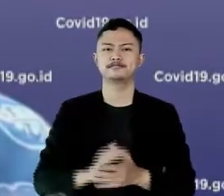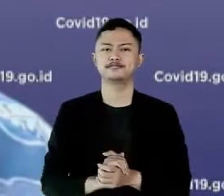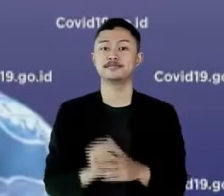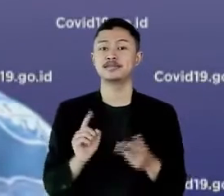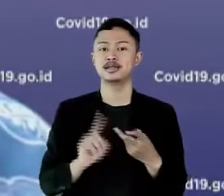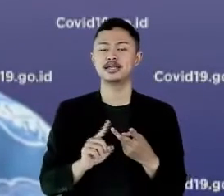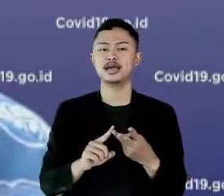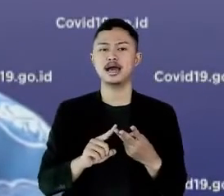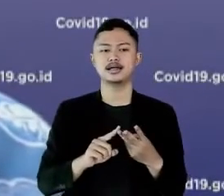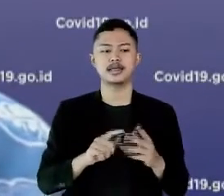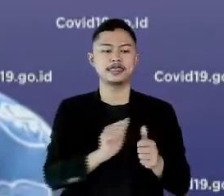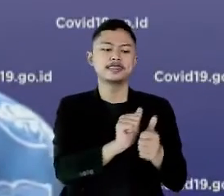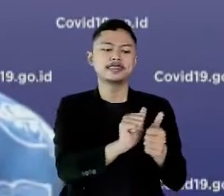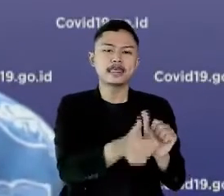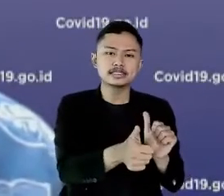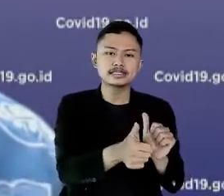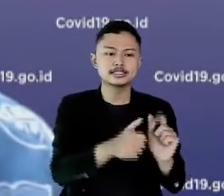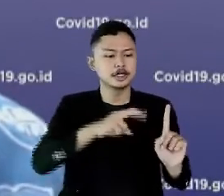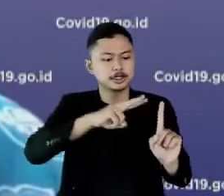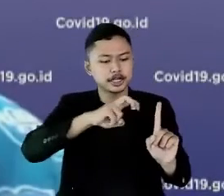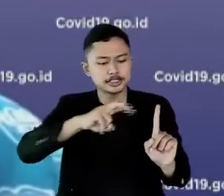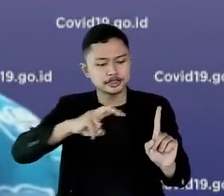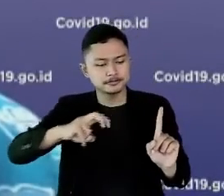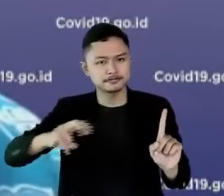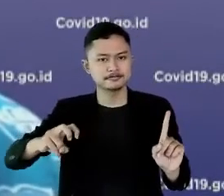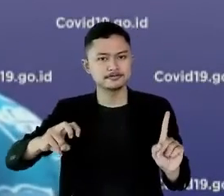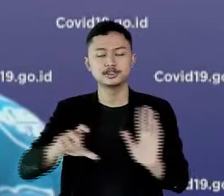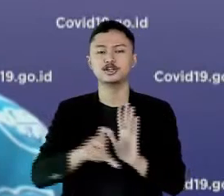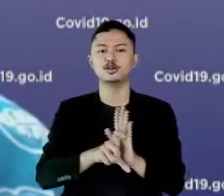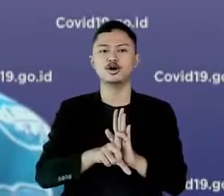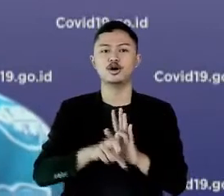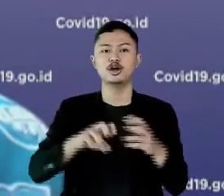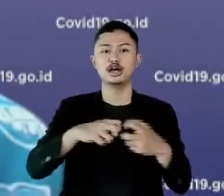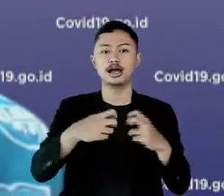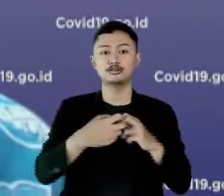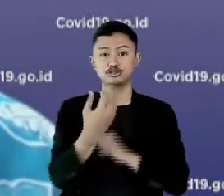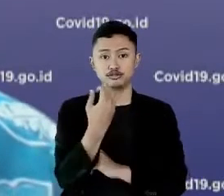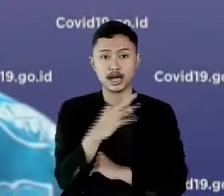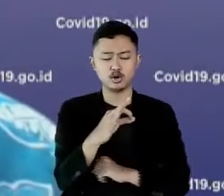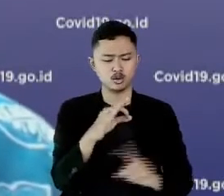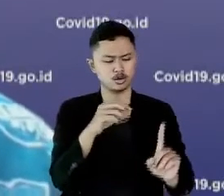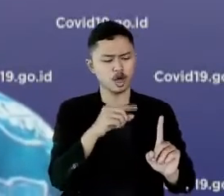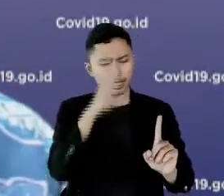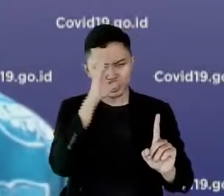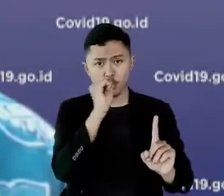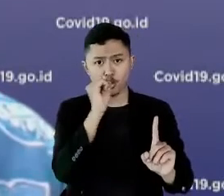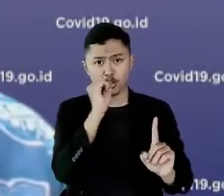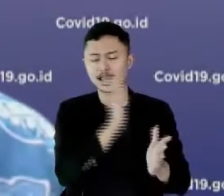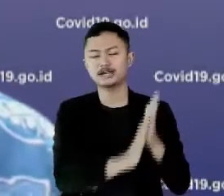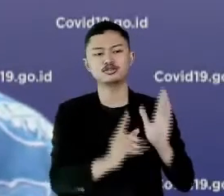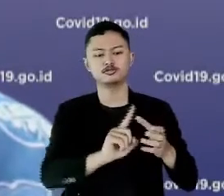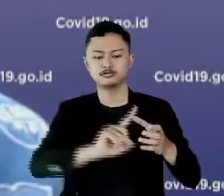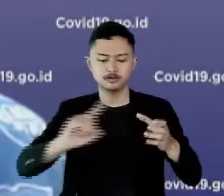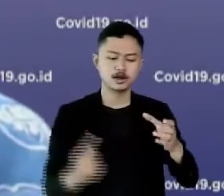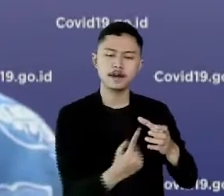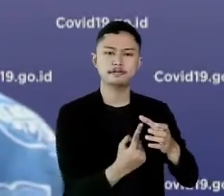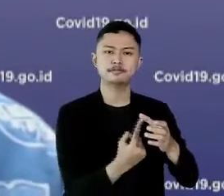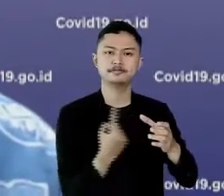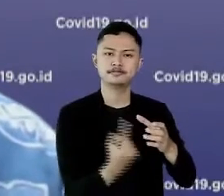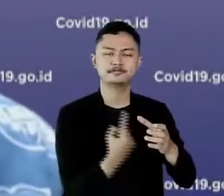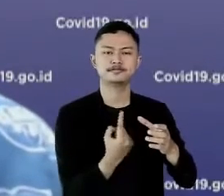tes dan tracingnya itu harus tinggi gitu ya, sehingga kalau ada kasus baru segera diketahui, langsung diisolasi.